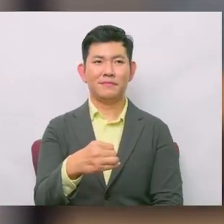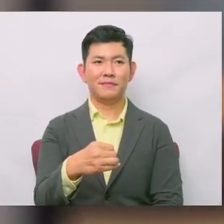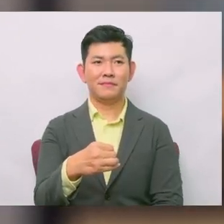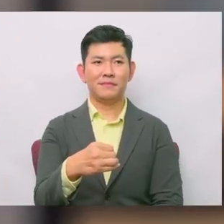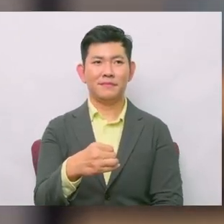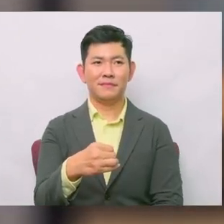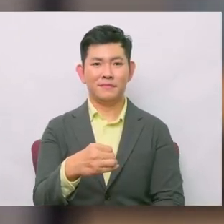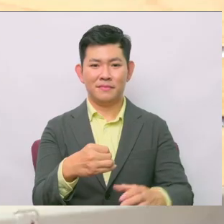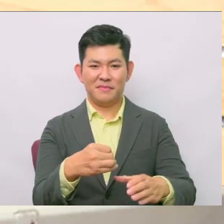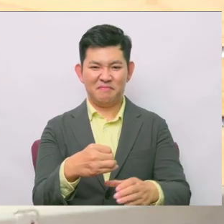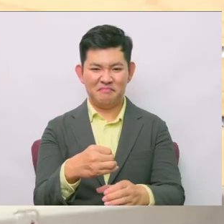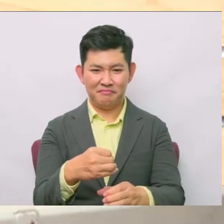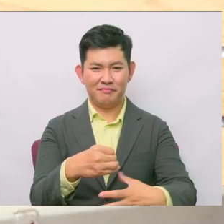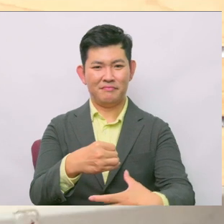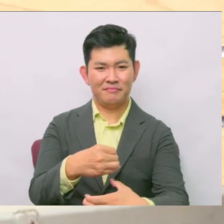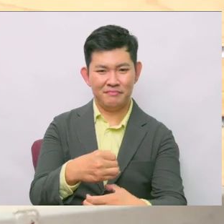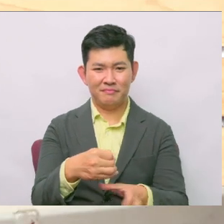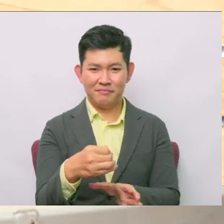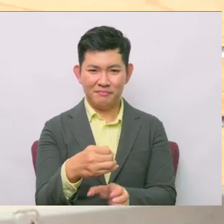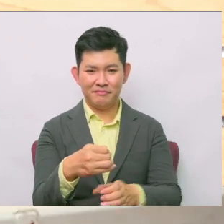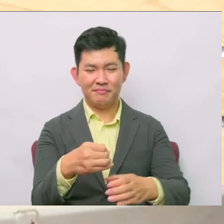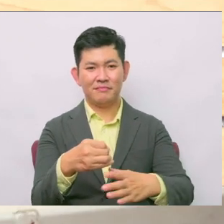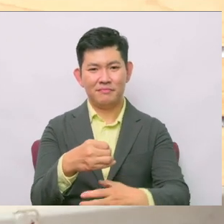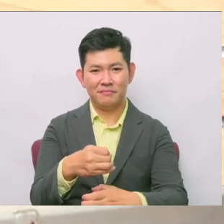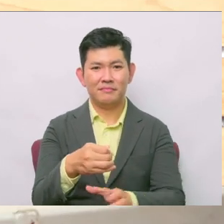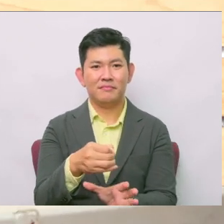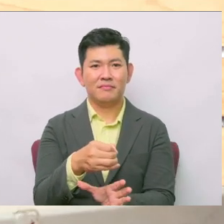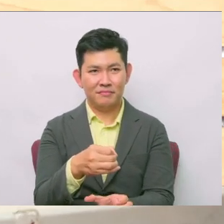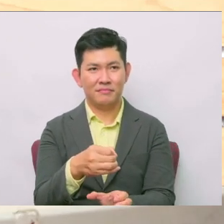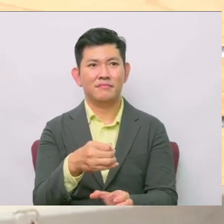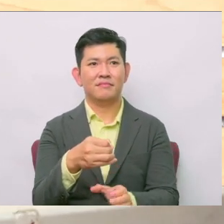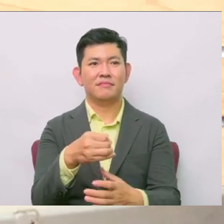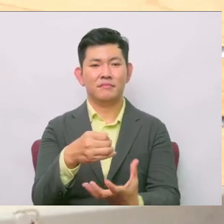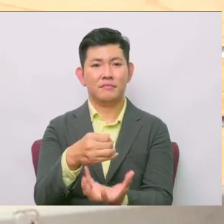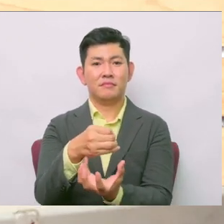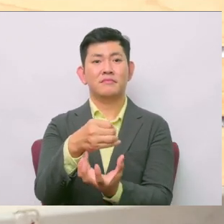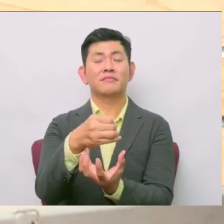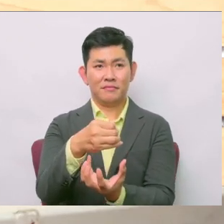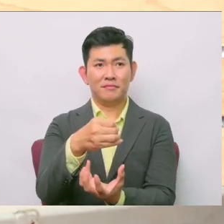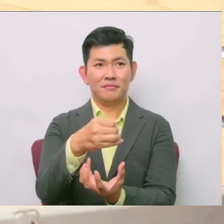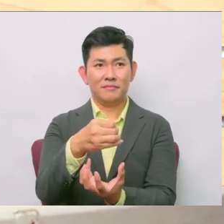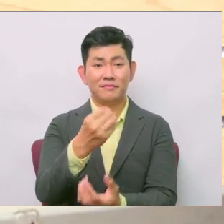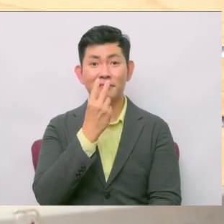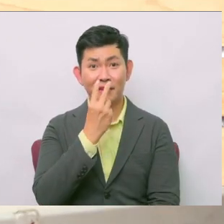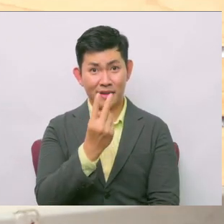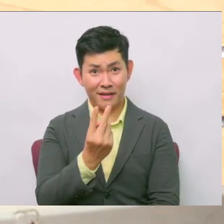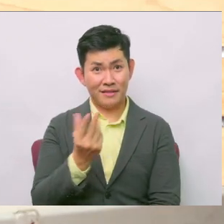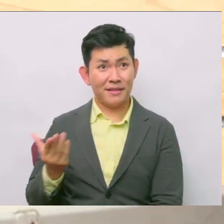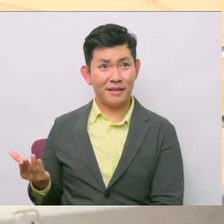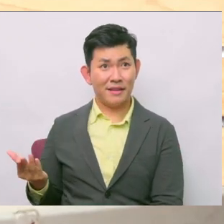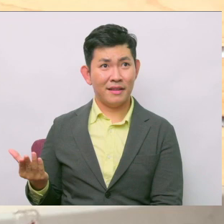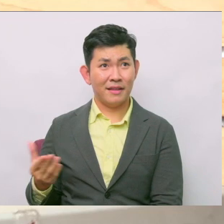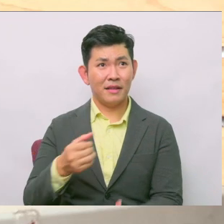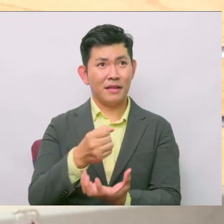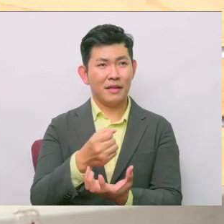บให้มันแน่นๆ ค ่ ะ บีบให้มันแน่นๆให้เป็นลูกกลมๆนะคะจะสังเกตนะคะว่าน้ำสมุนไ